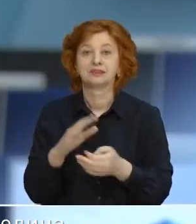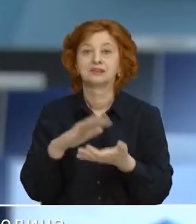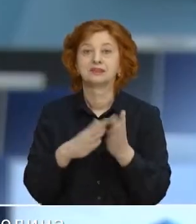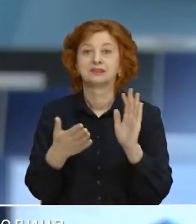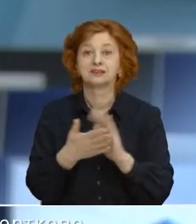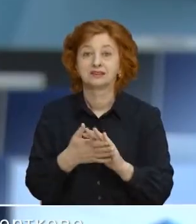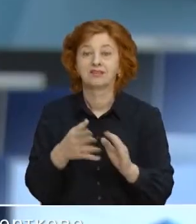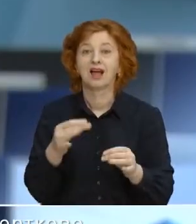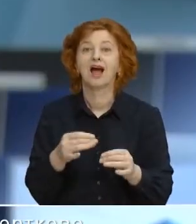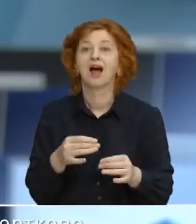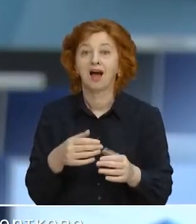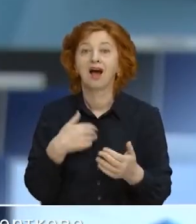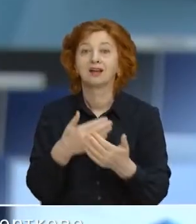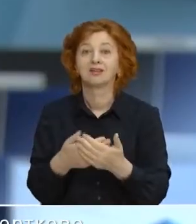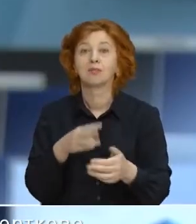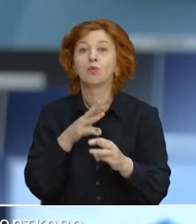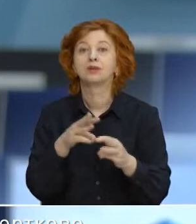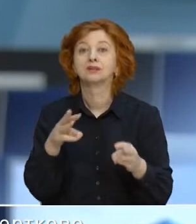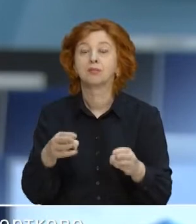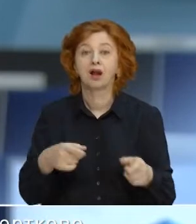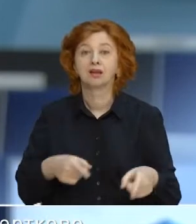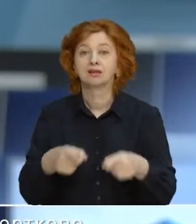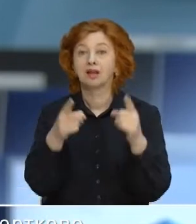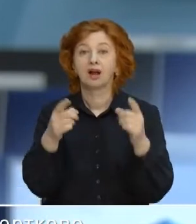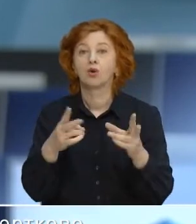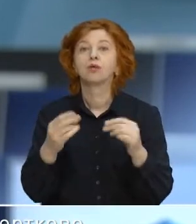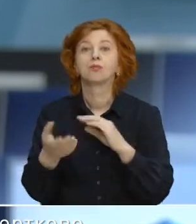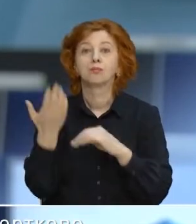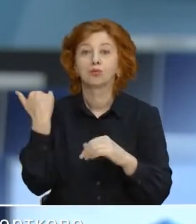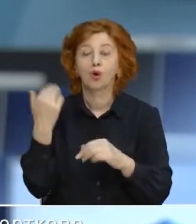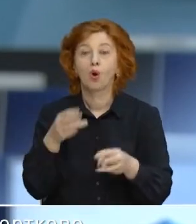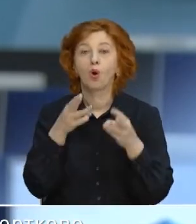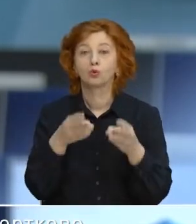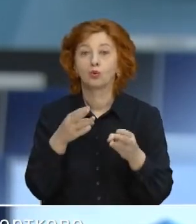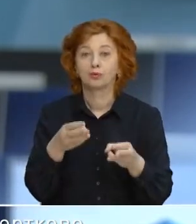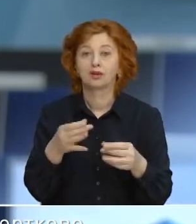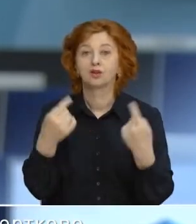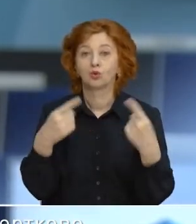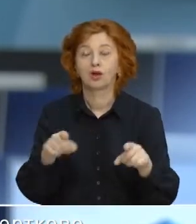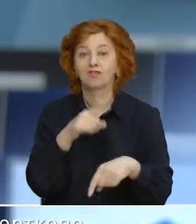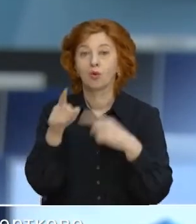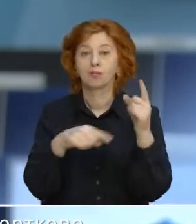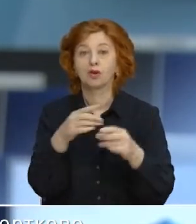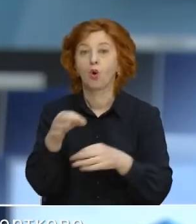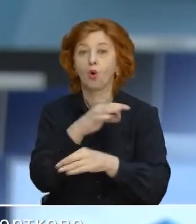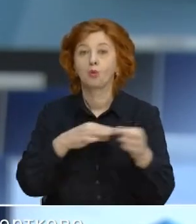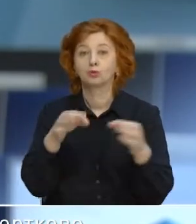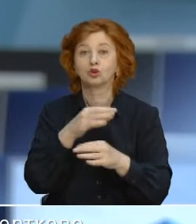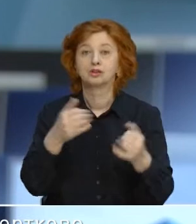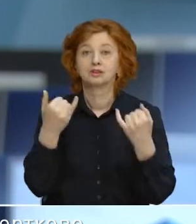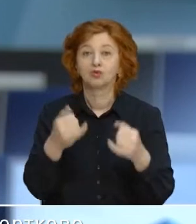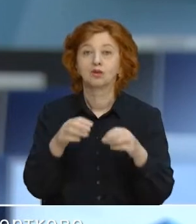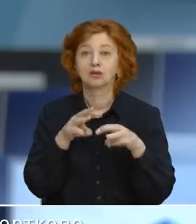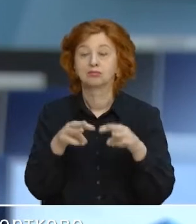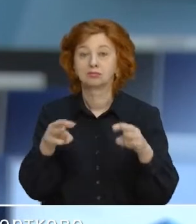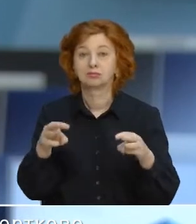Состояние и эффективность использования муниципальных дорог, итоги прошедшего отопительного сезона и другие вопросы обсуждали участники